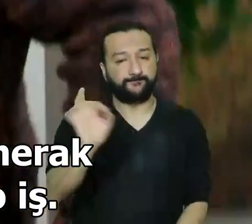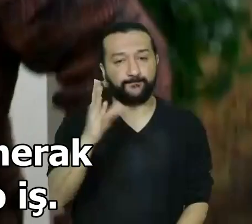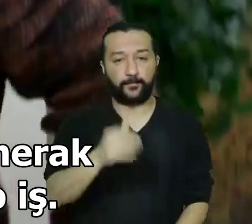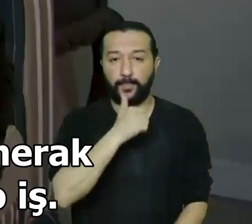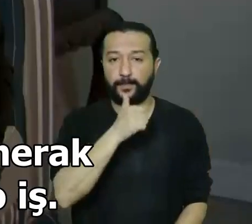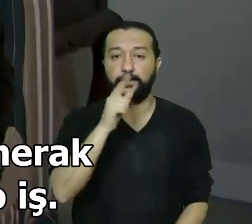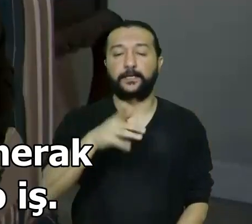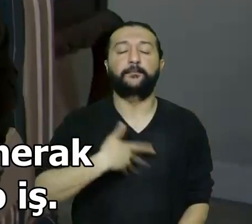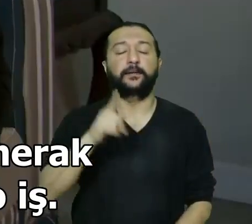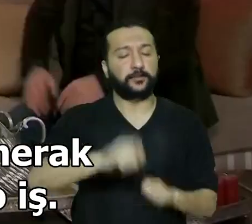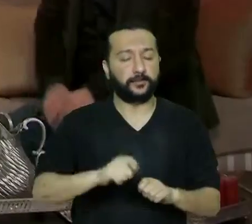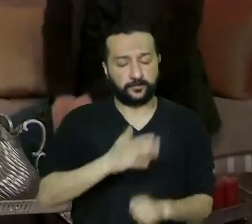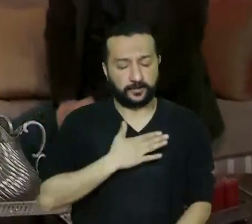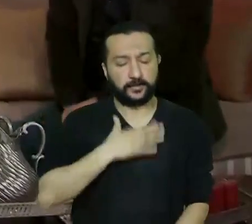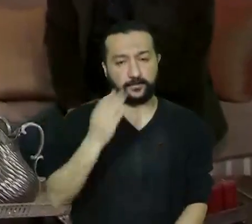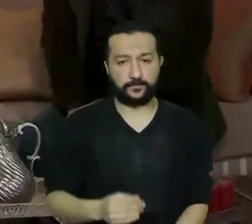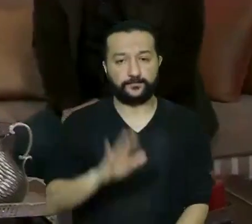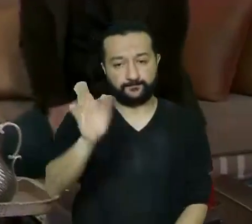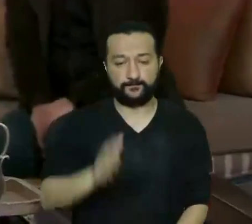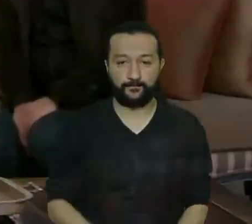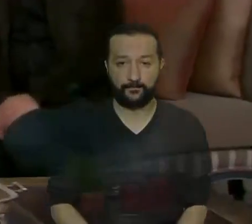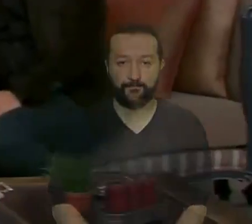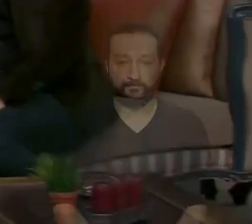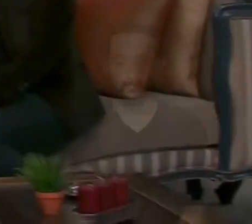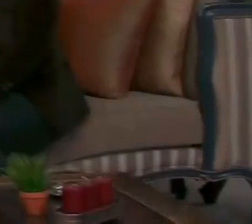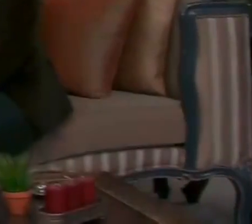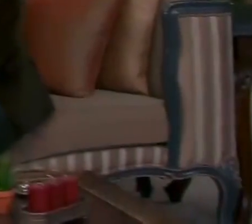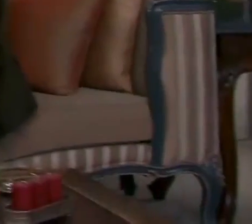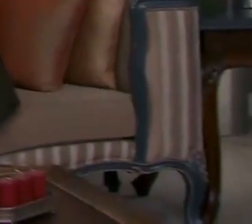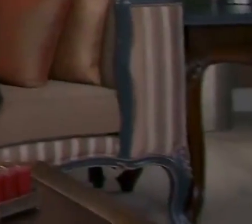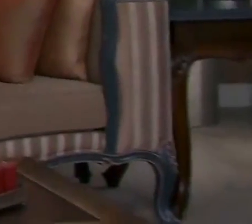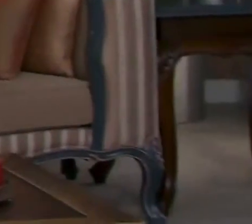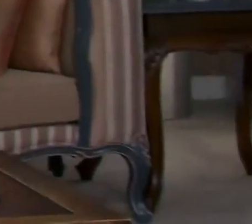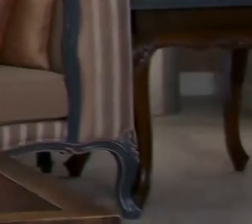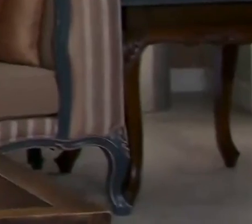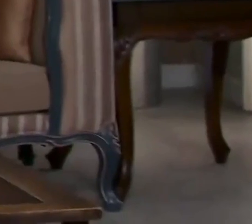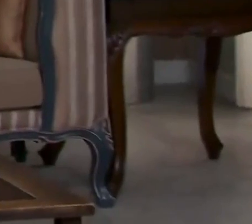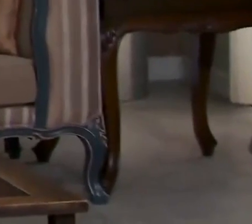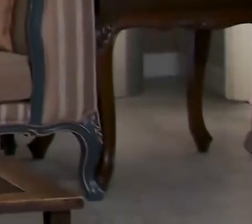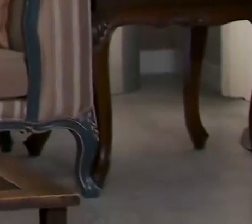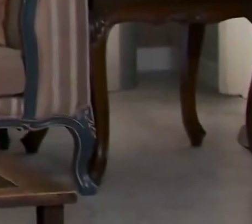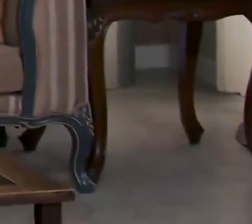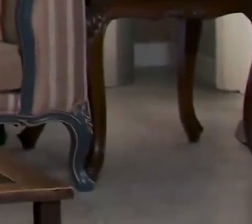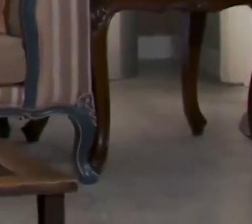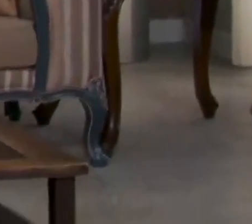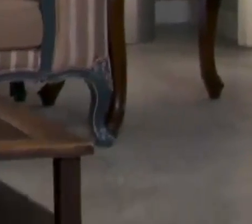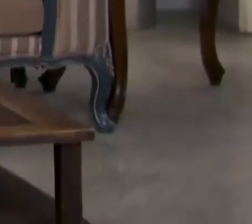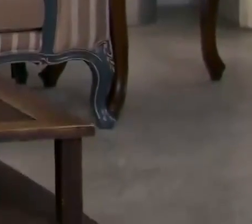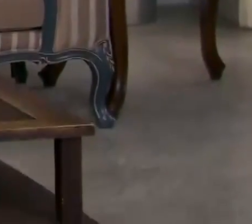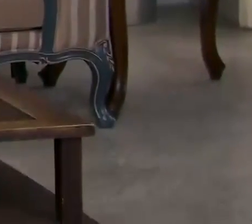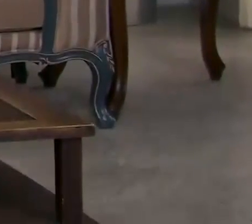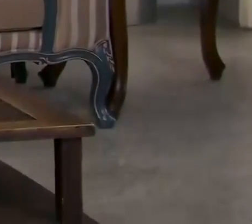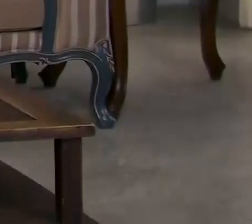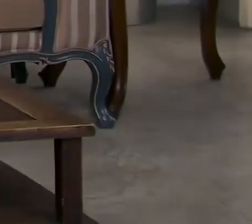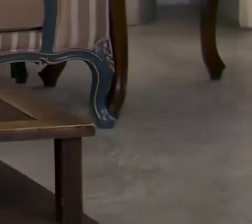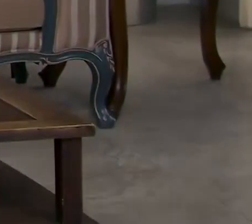babacığım, merak etmeyin. O iş bende. Ben de o iş. Kemal üzerinde bir hırkayla kalktı, çıktı salondan. Sarp bittim ben diye indirdi yelkenleri. Koltuktan yere